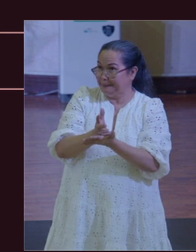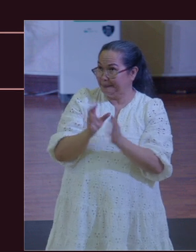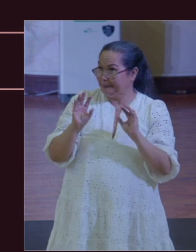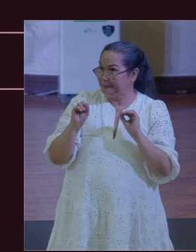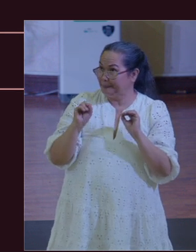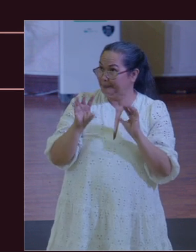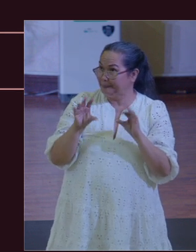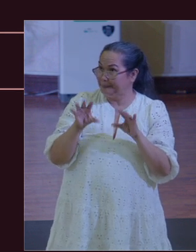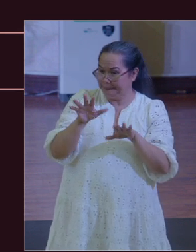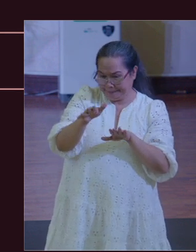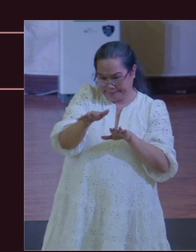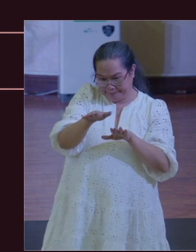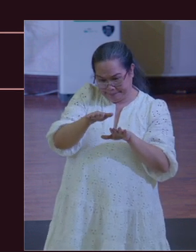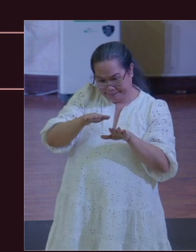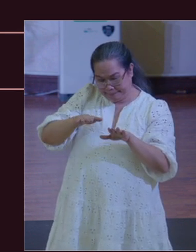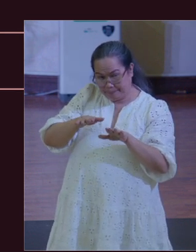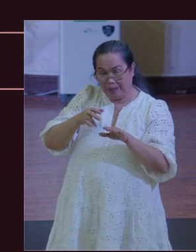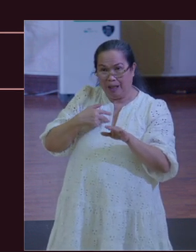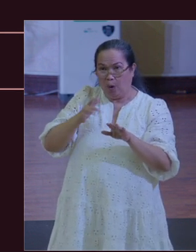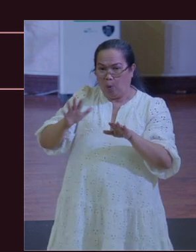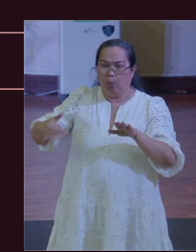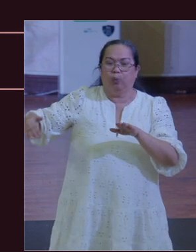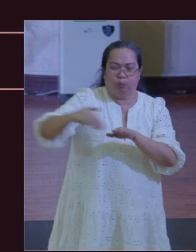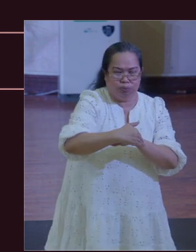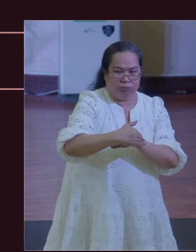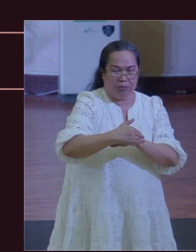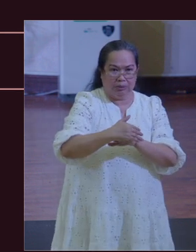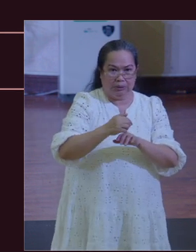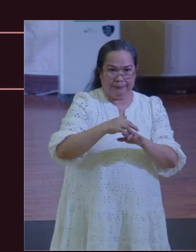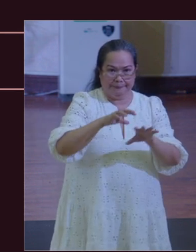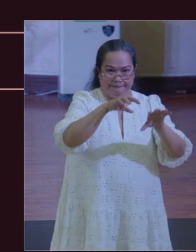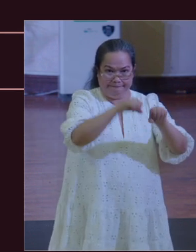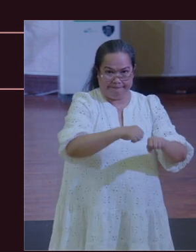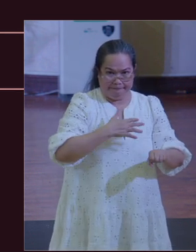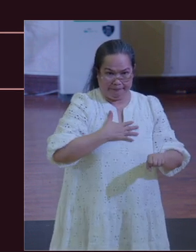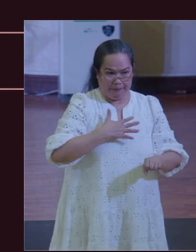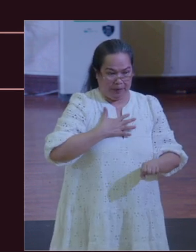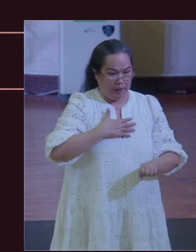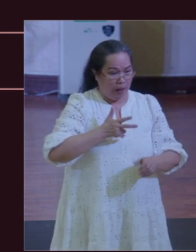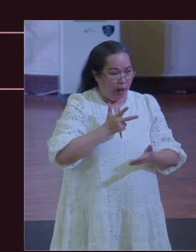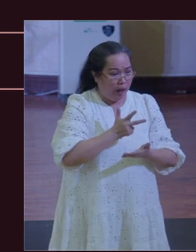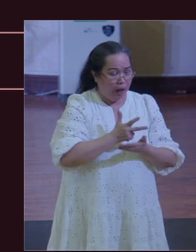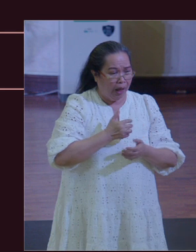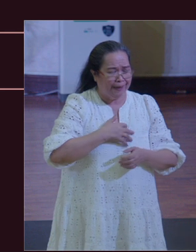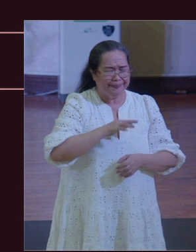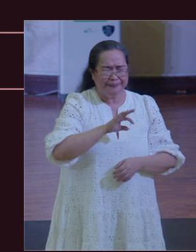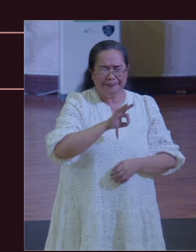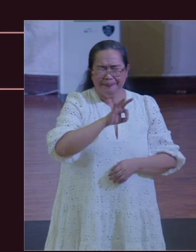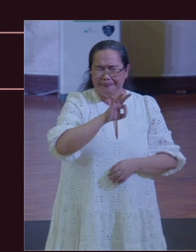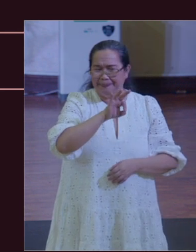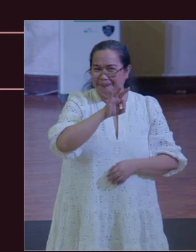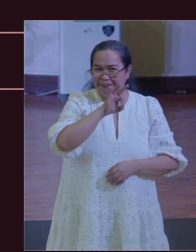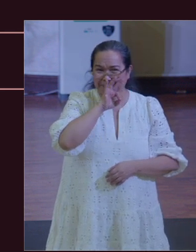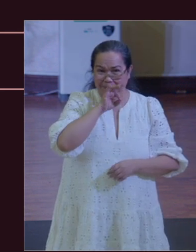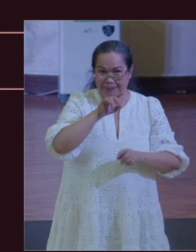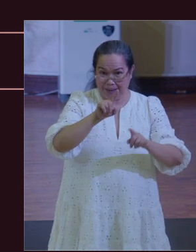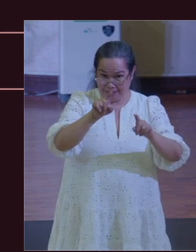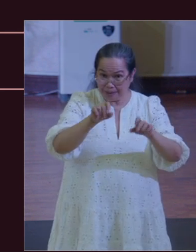naka-hazard ka na, paatras ka na. Biglang, may sumingit sa'yo. Doon